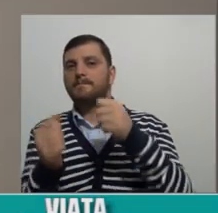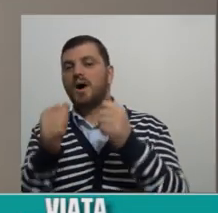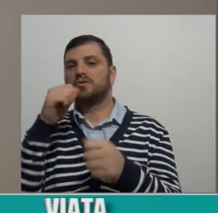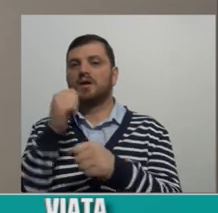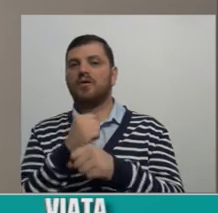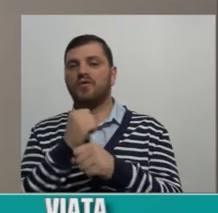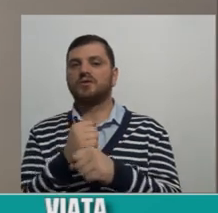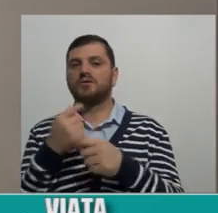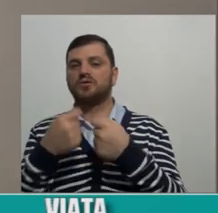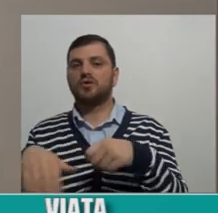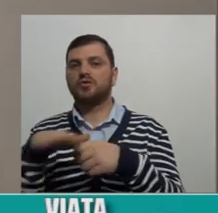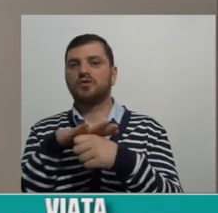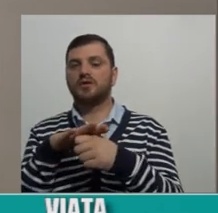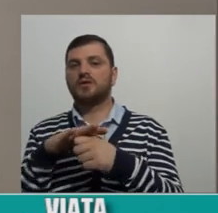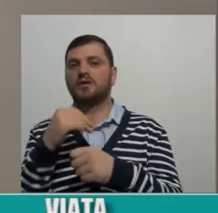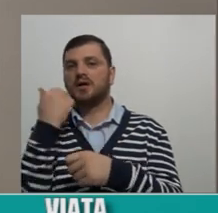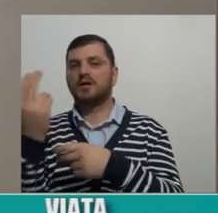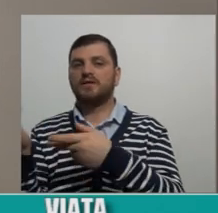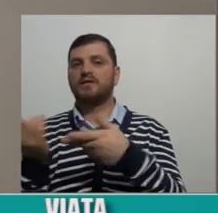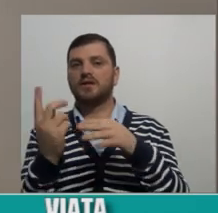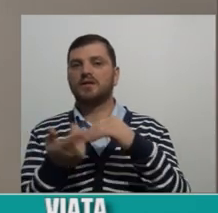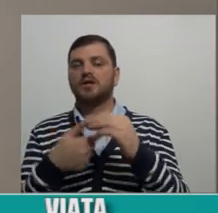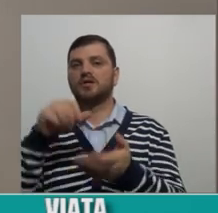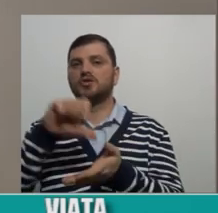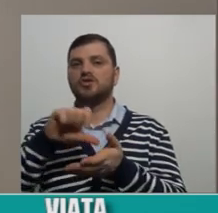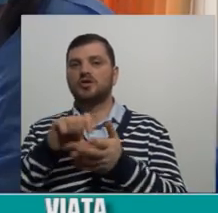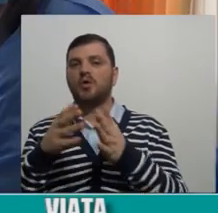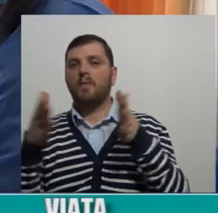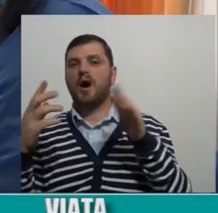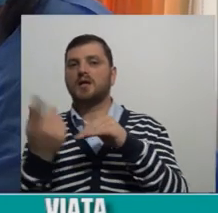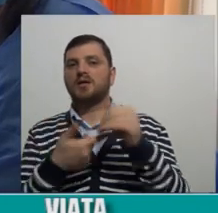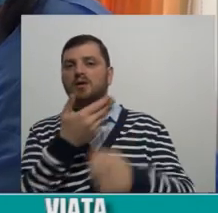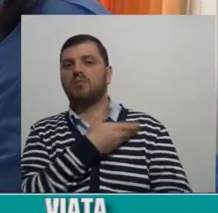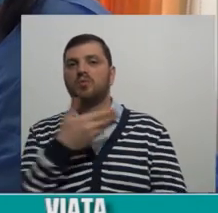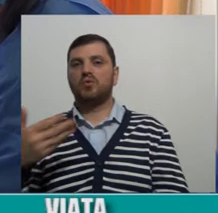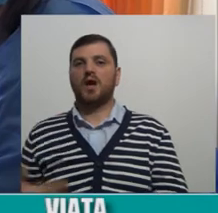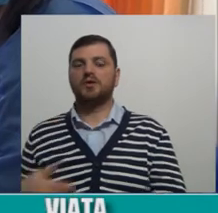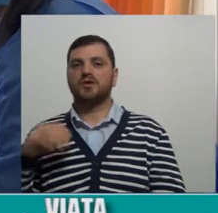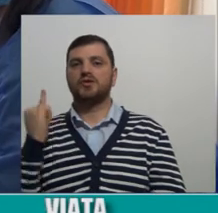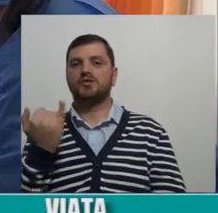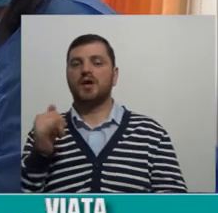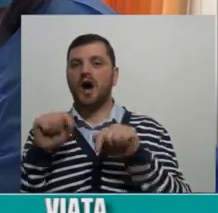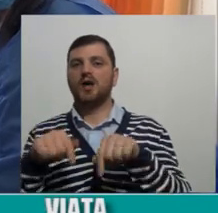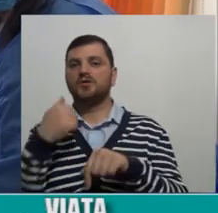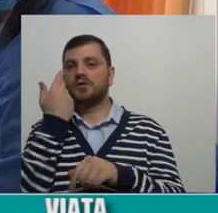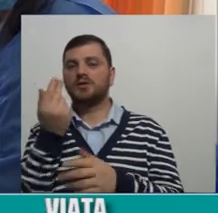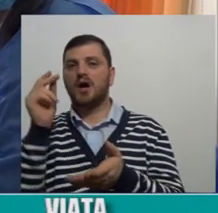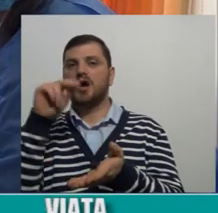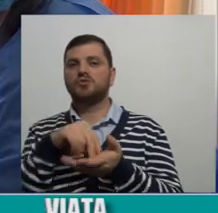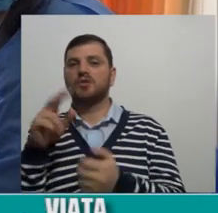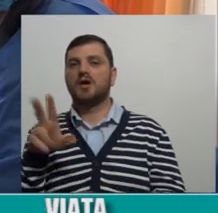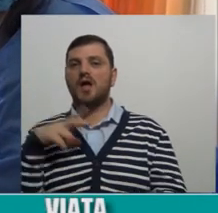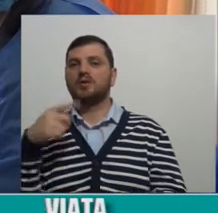pe care mașina îl face prin tot județul în momentul când vin de la centrul mare din București. Și aici